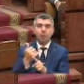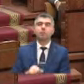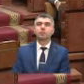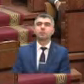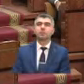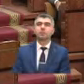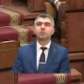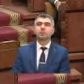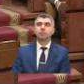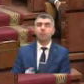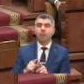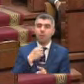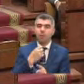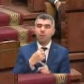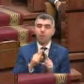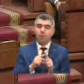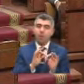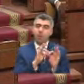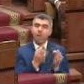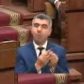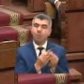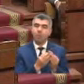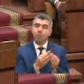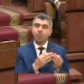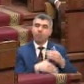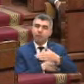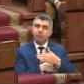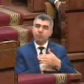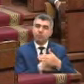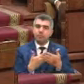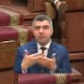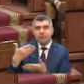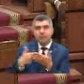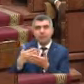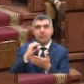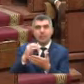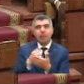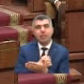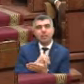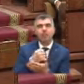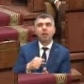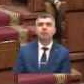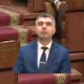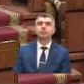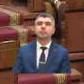هل من مزيد؟ أنا عندي ولد عمي مقدم وعطاني وحكى ليا وكجيت كندافع علينا. قلتيها.